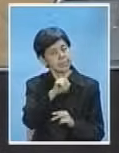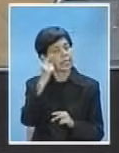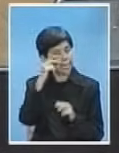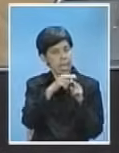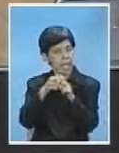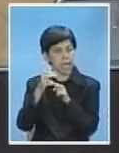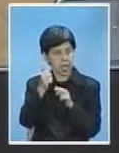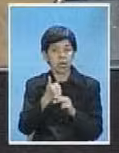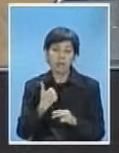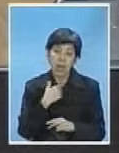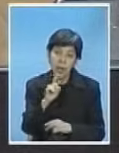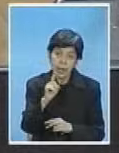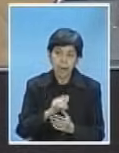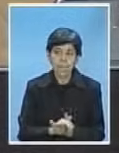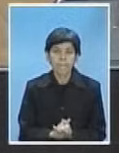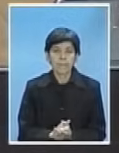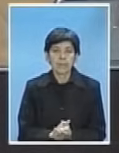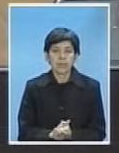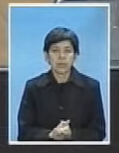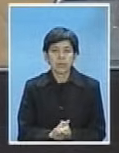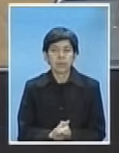ครับท่านมีอะไรครับ